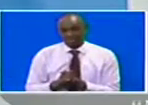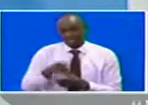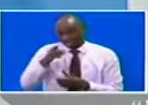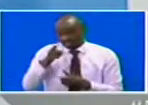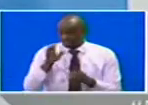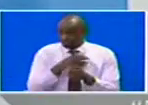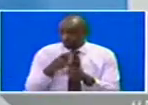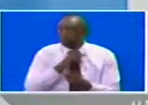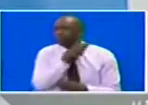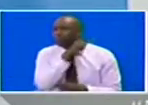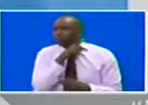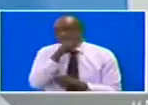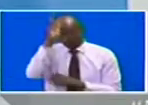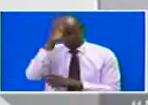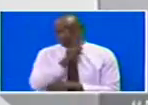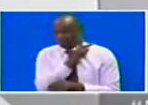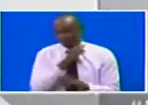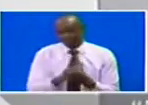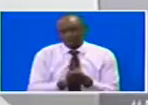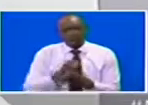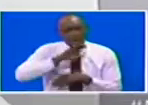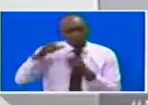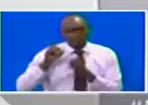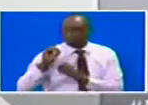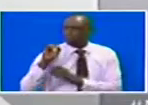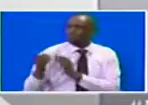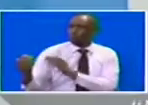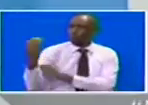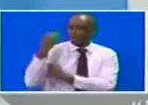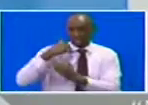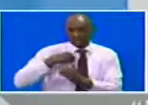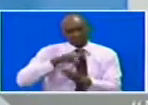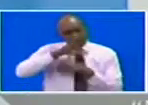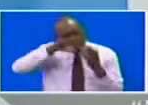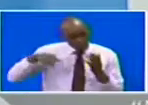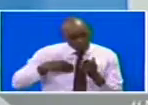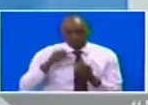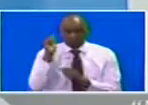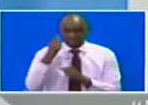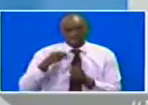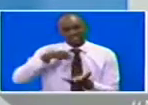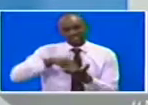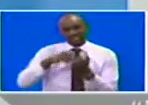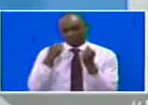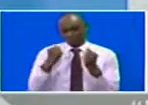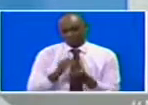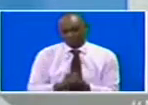Koko koko koriko ko kumekucha wazalendo tusimame.